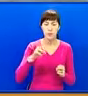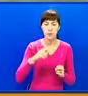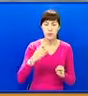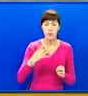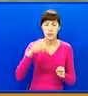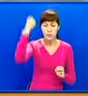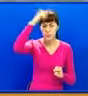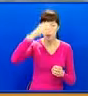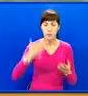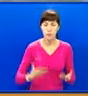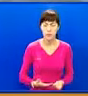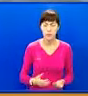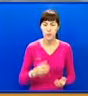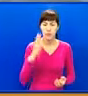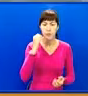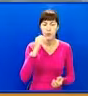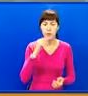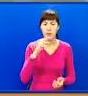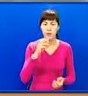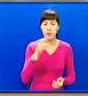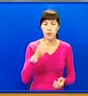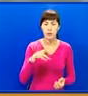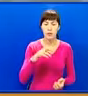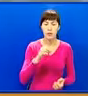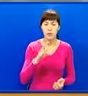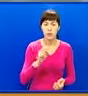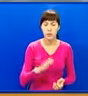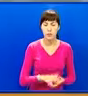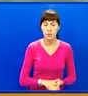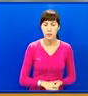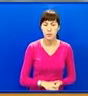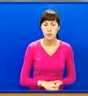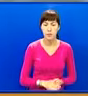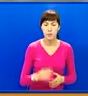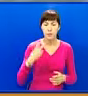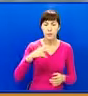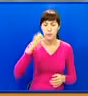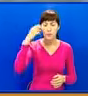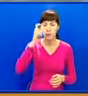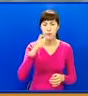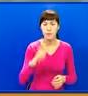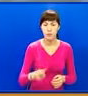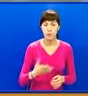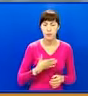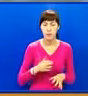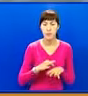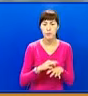жанымда. Алматының Заветеринарын бітірген жігіт бар үшеуі. 20 білімді адам бар жатыр менімен